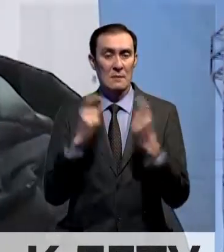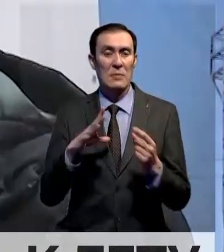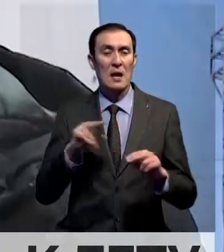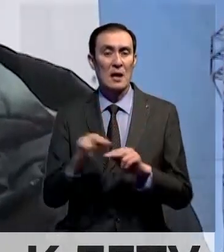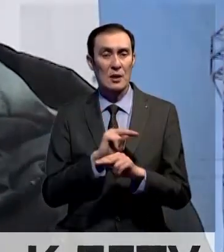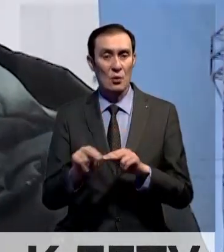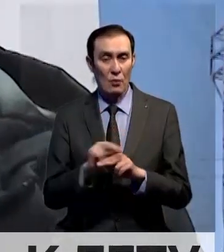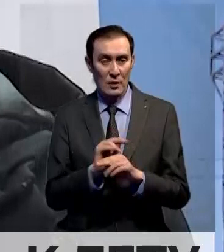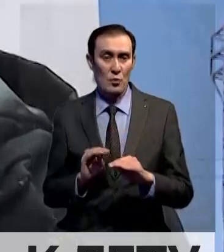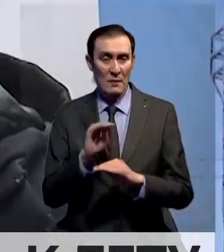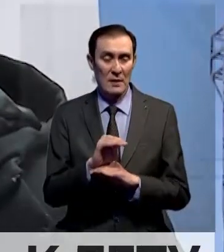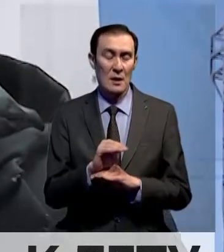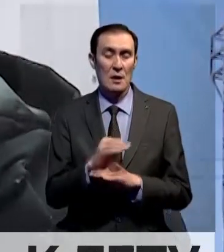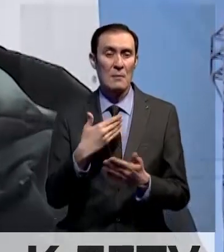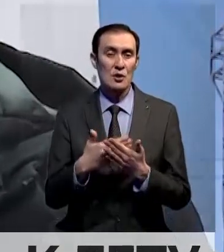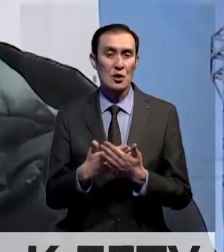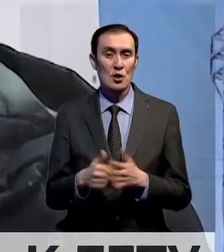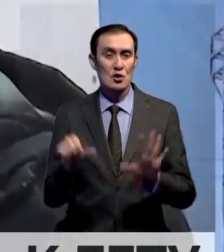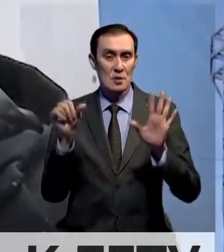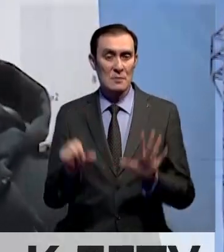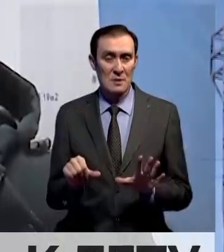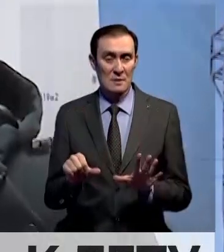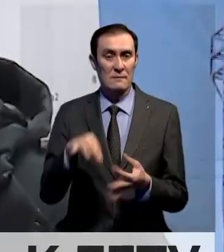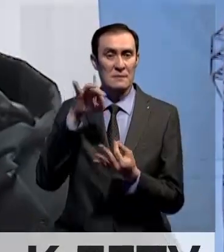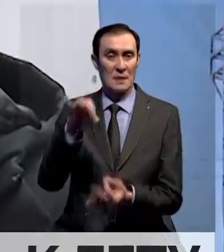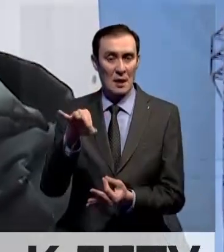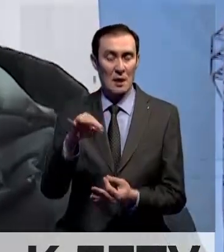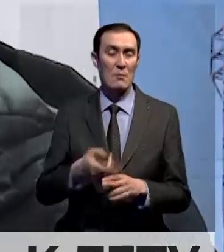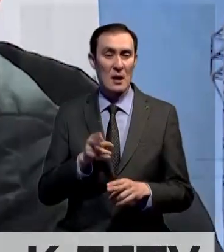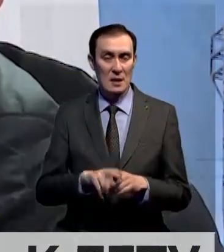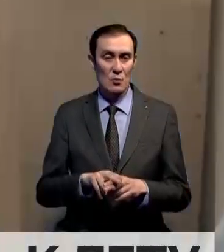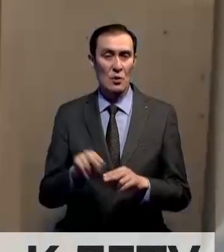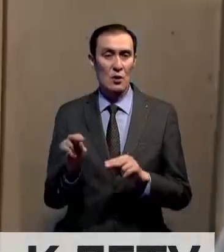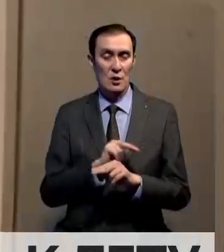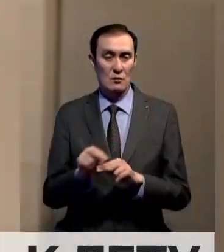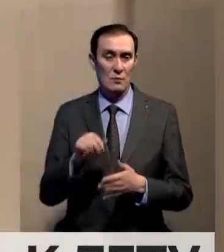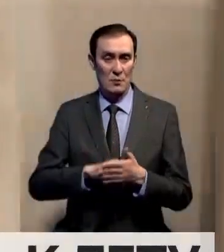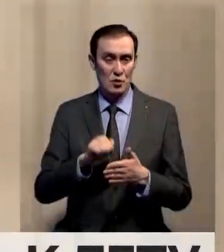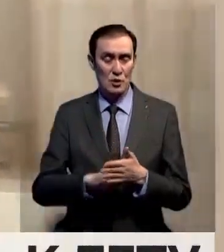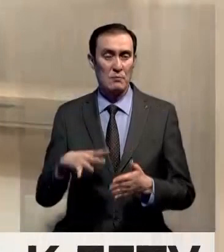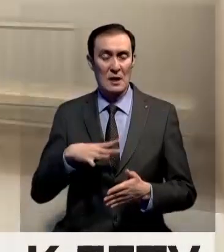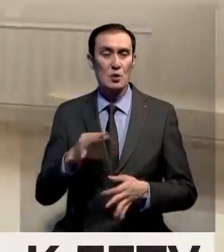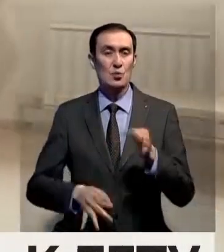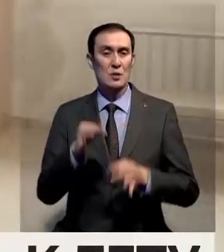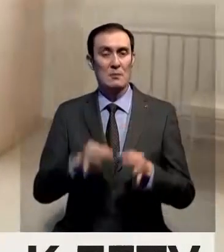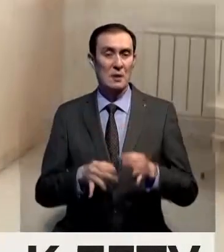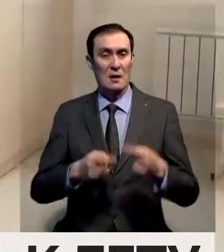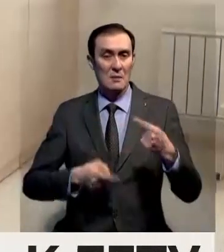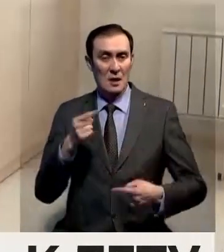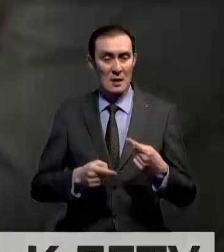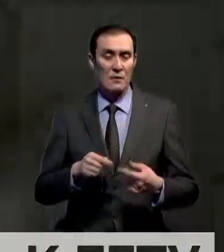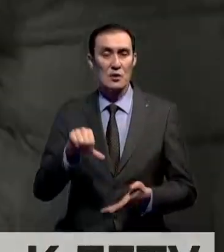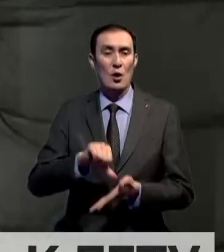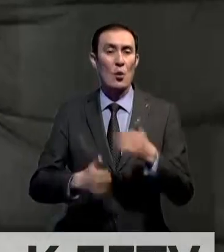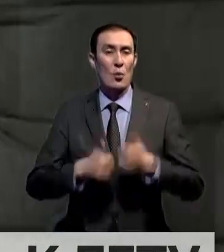корректировки. Почти полгода стояло. Из-за этого корректировка. Также были судебные разбирательства из-за